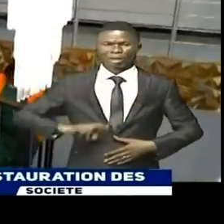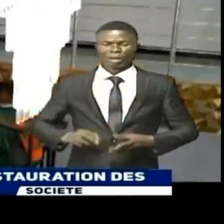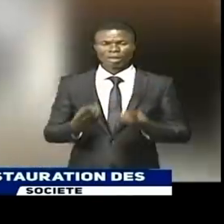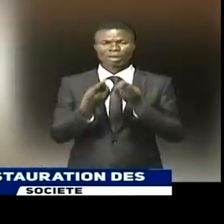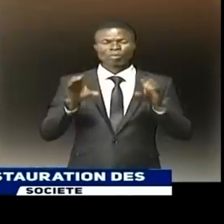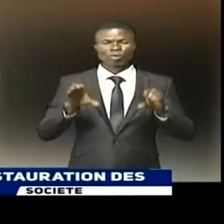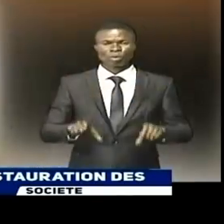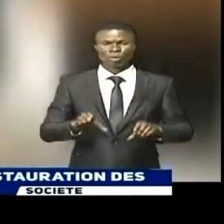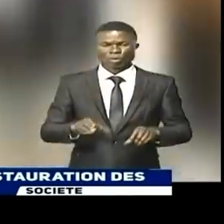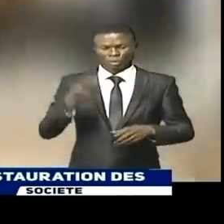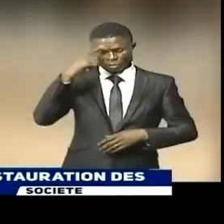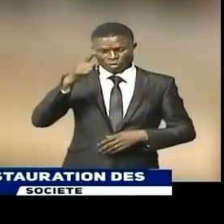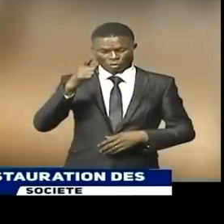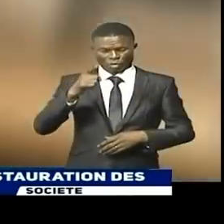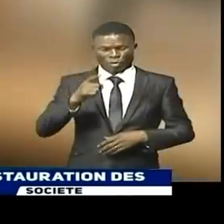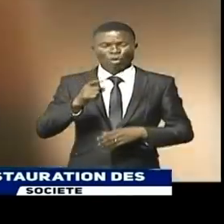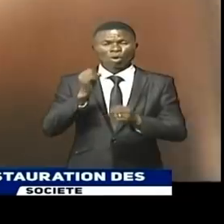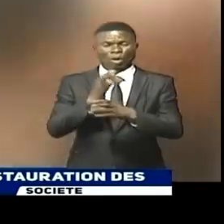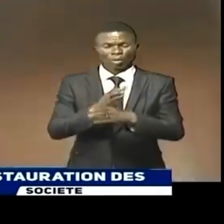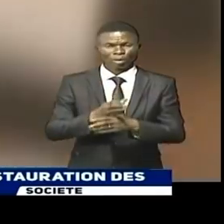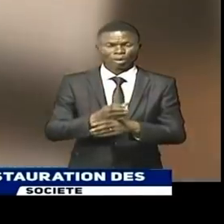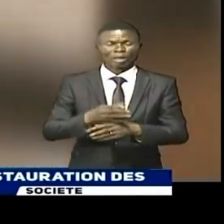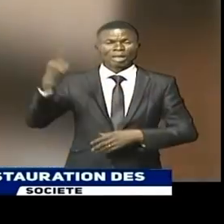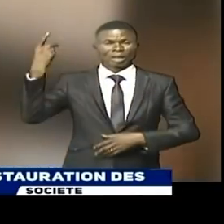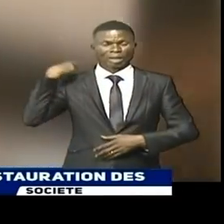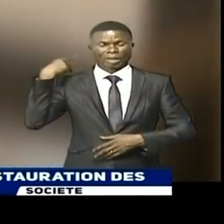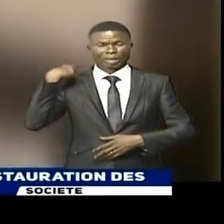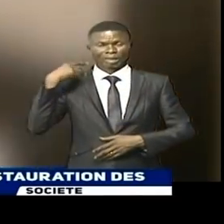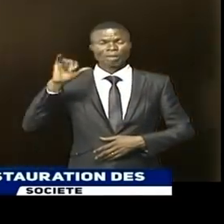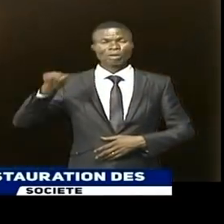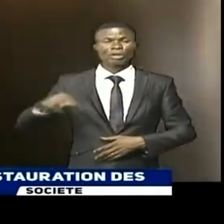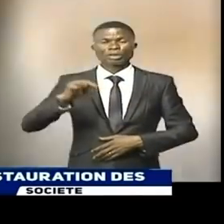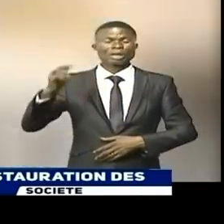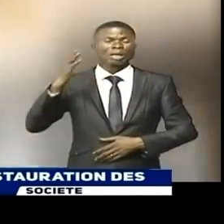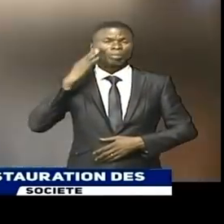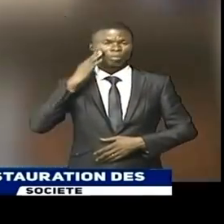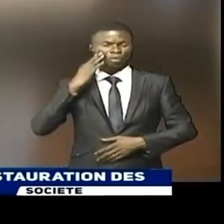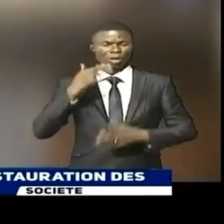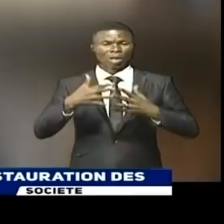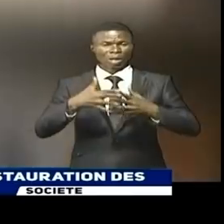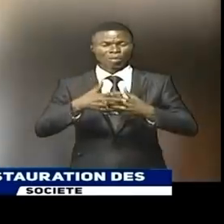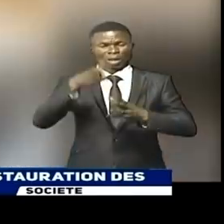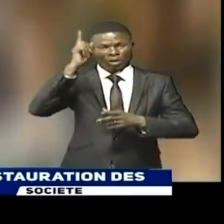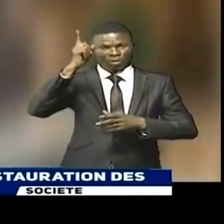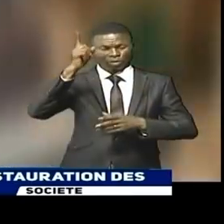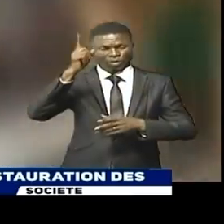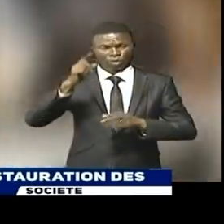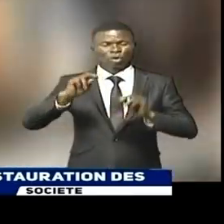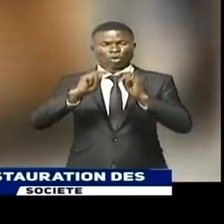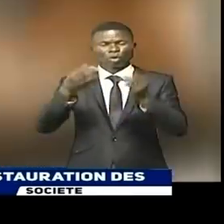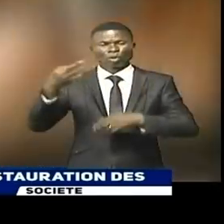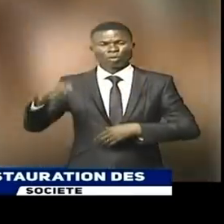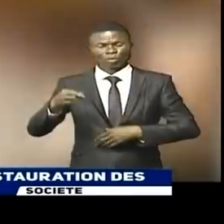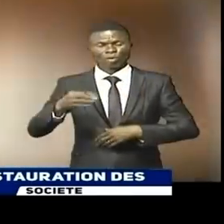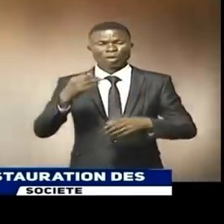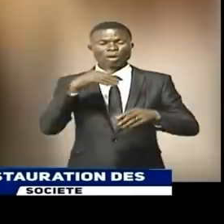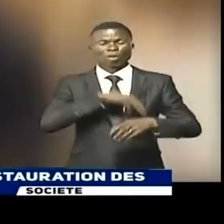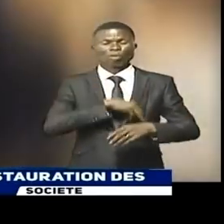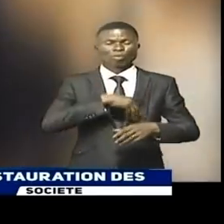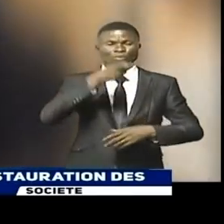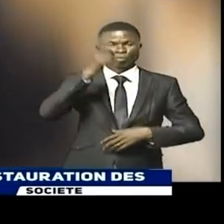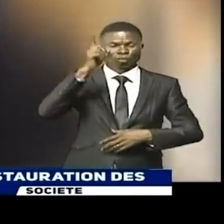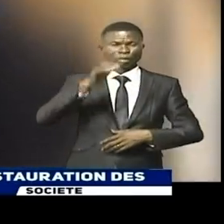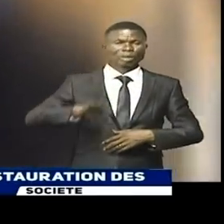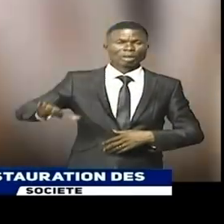du congo pour être au point l'honorable jean marie lou coup la cima samba partenaire officiel de mcdo france aux missions officielles au pays